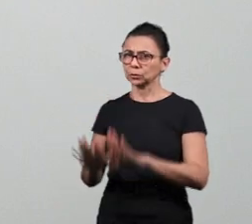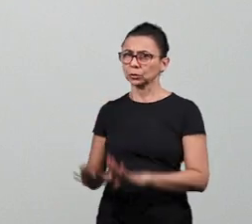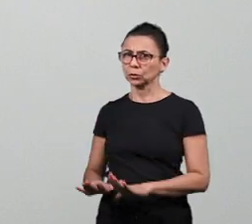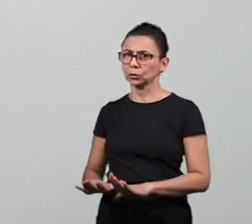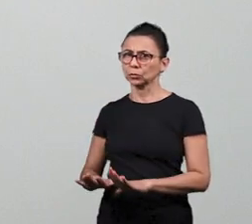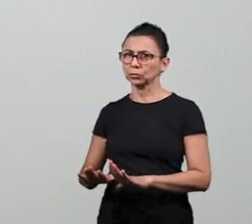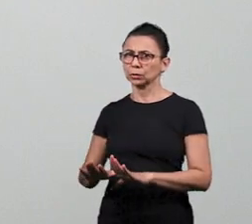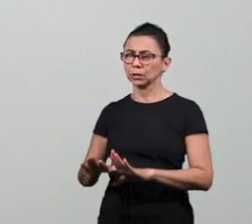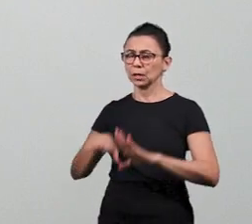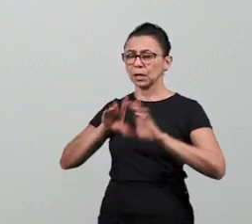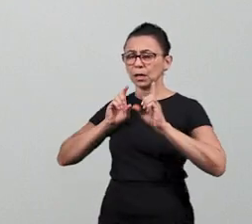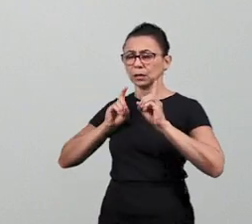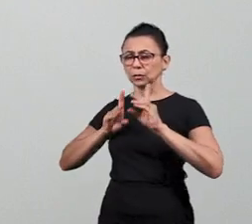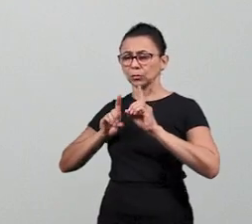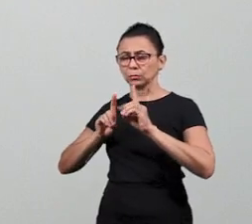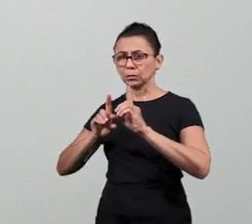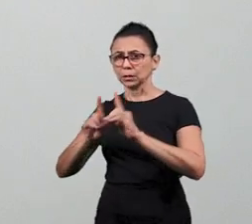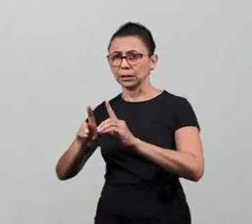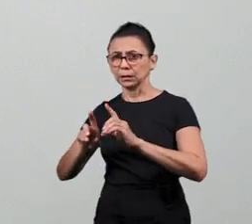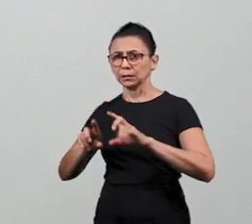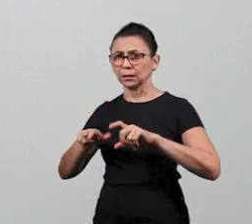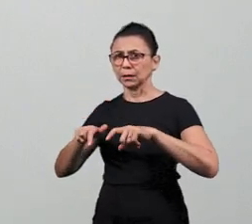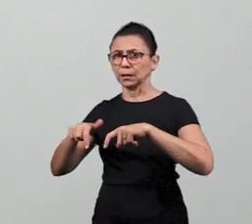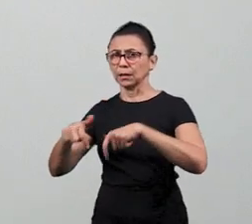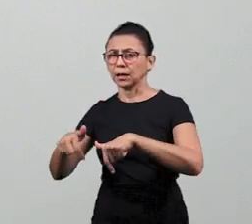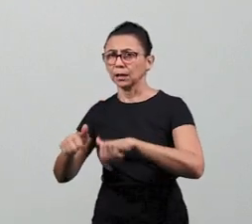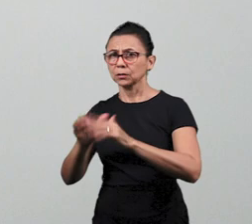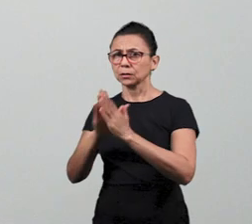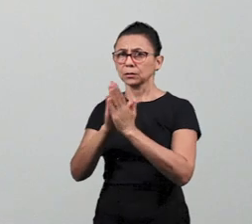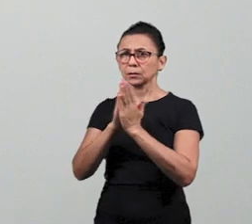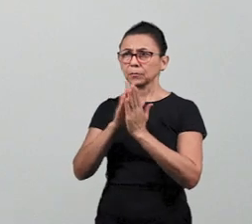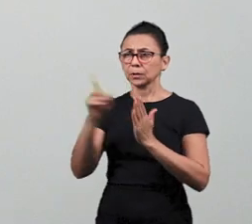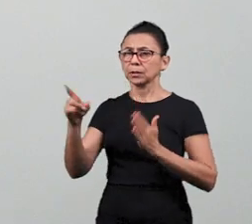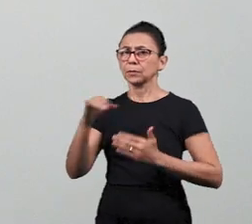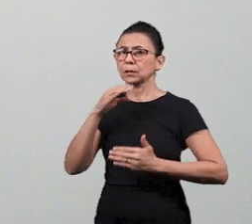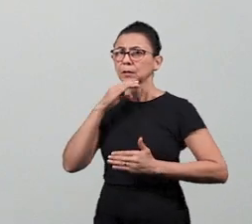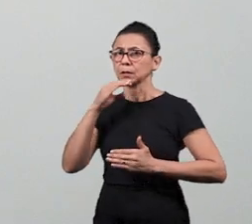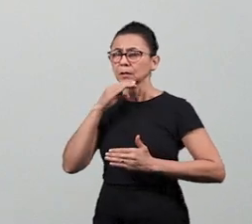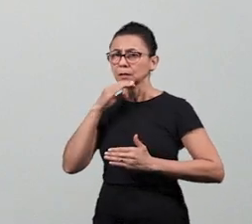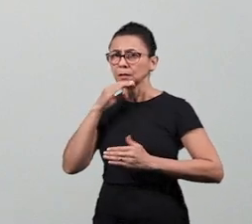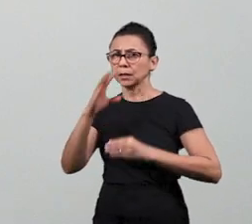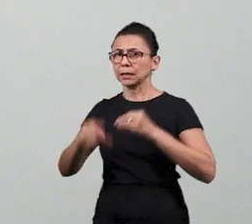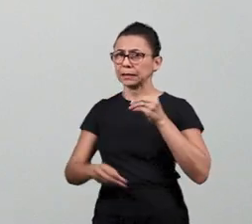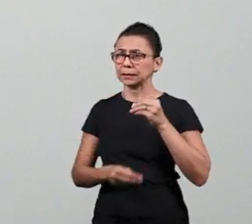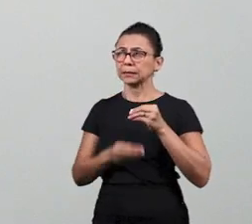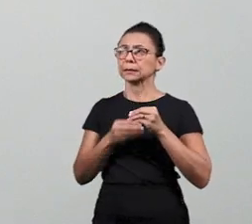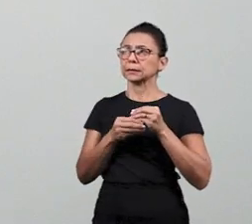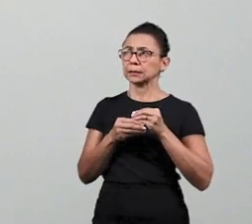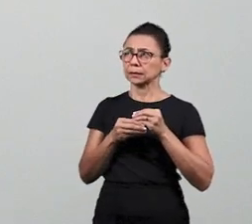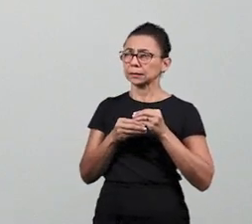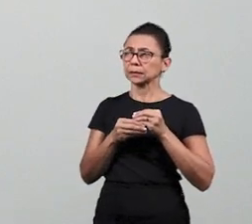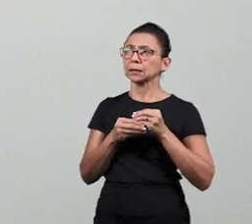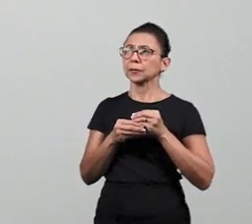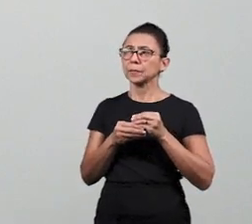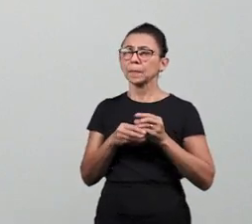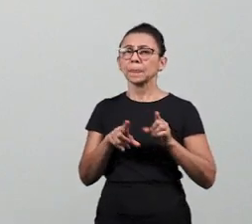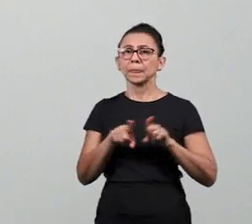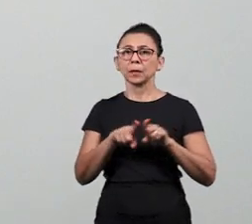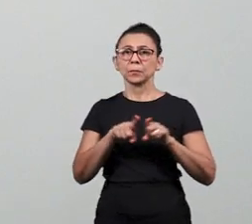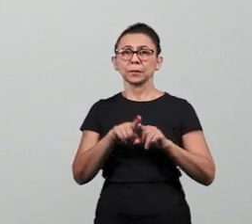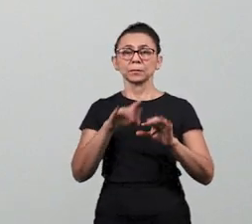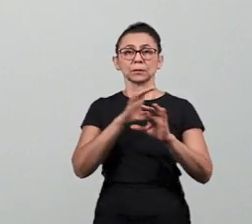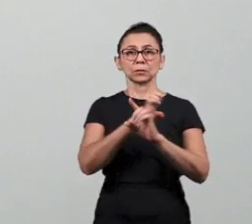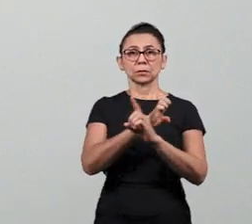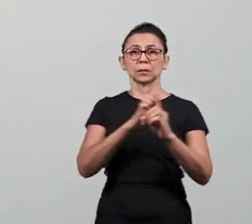Твою в учении, в познании Слова Твоего, в том, чему мы научились на воскресной